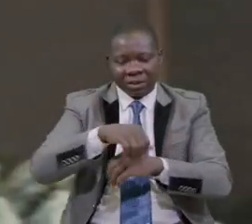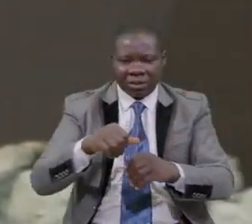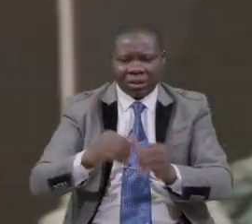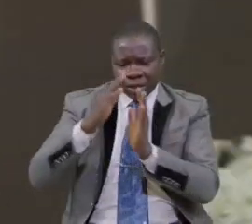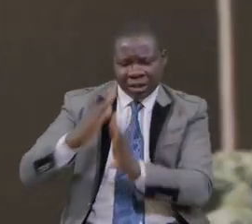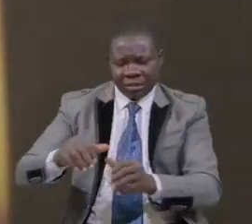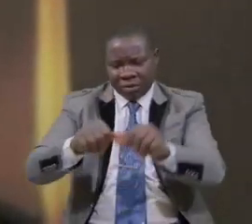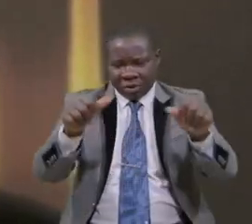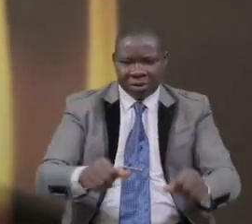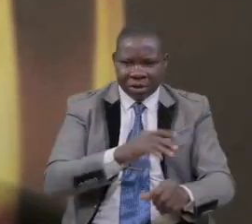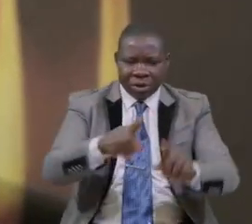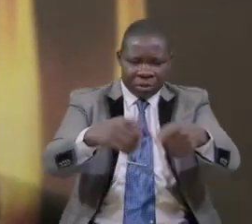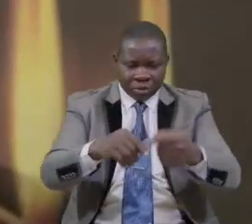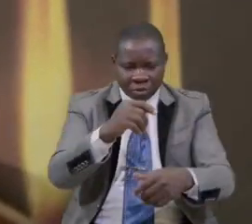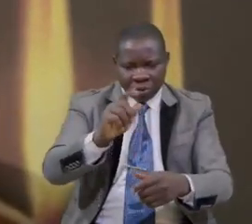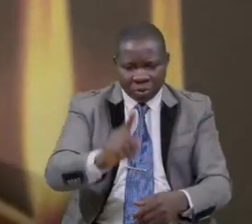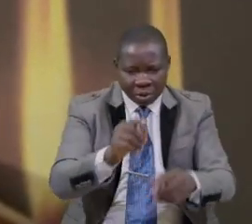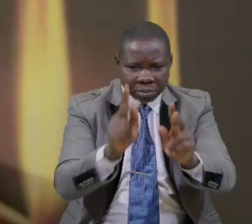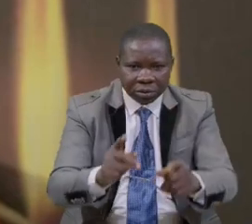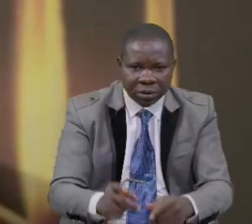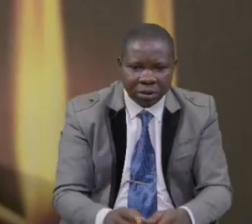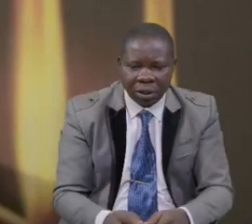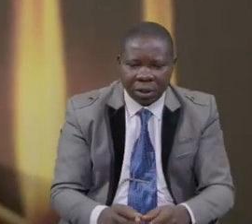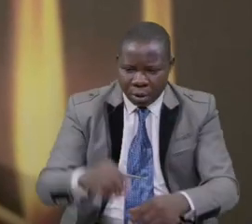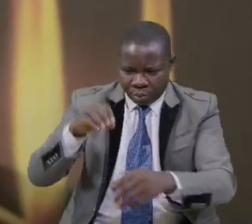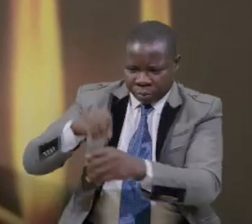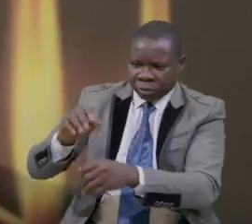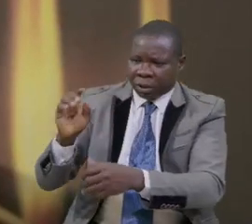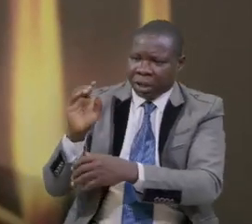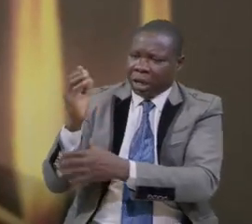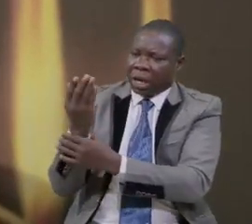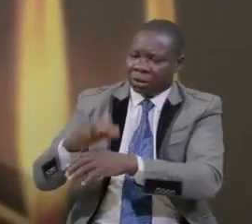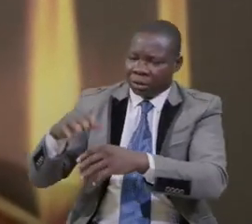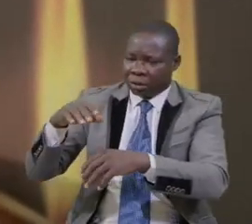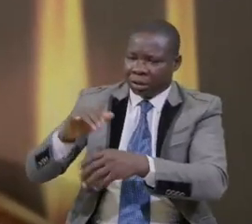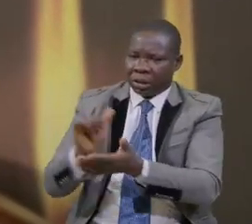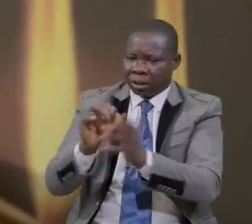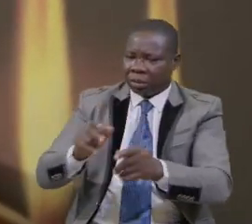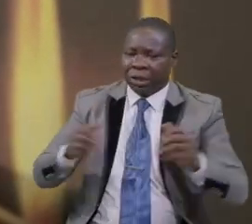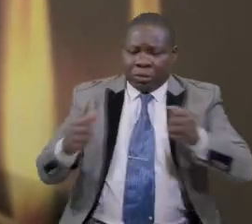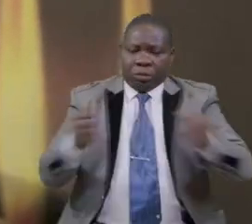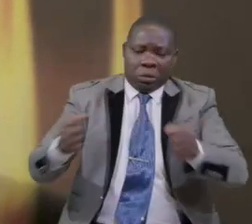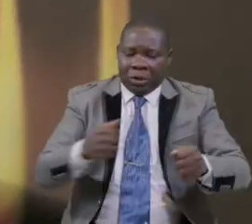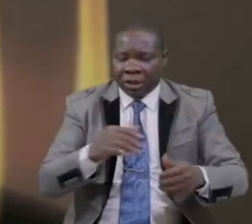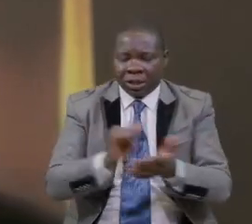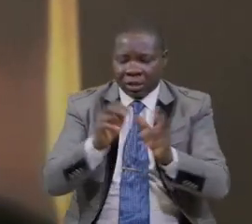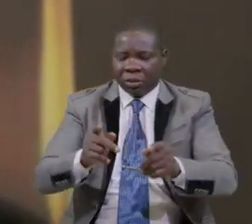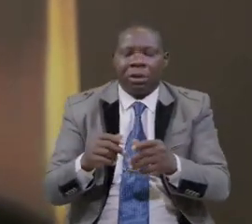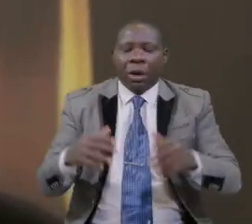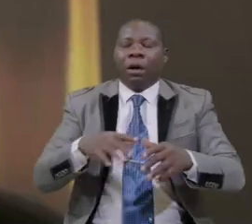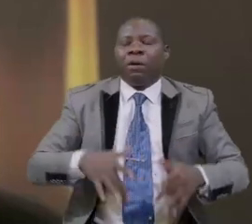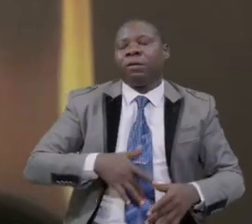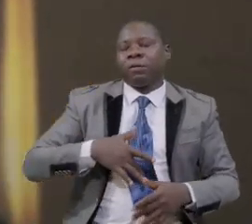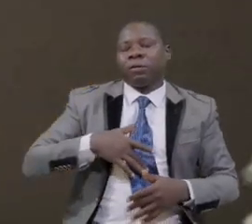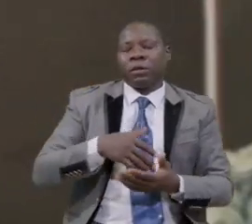descend, il attrape quelqu'un, il lui serre la main, il le secoue comme ça. Et la personne tombe, et la personne est